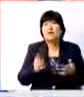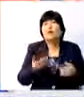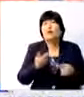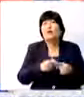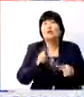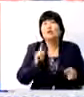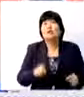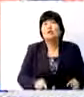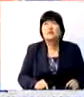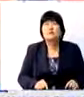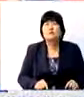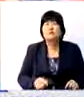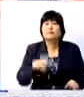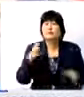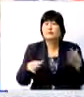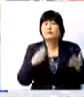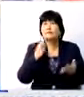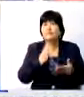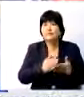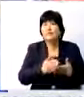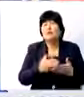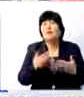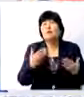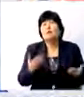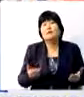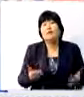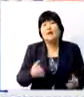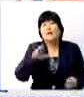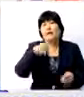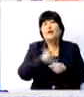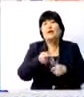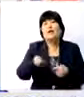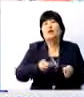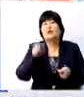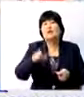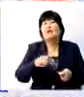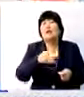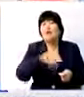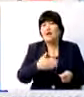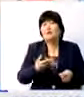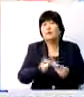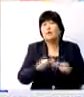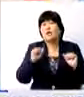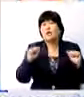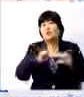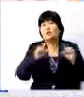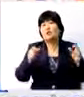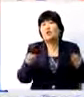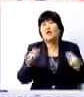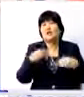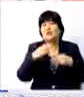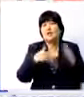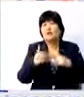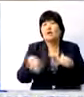арада жаттығып жатырмыз. Мынау елбасына рахмет, осындай спорт кешен салып берген. Алдағы уақытта ауыл